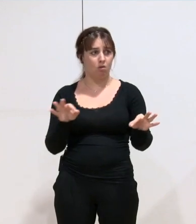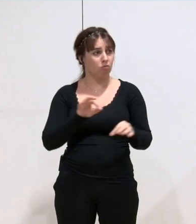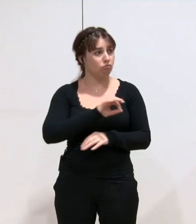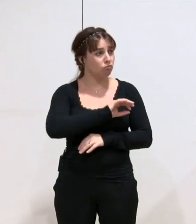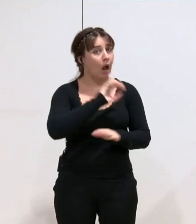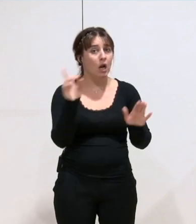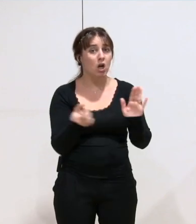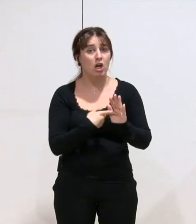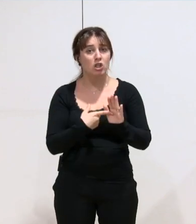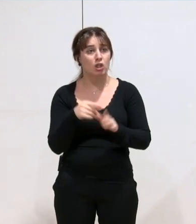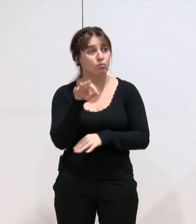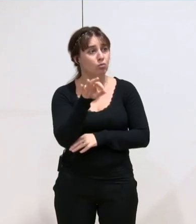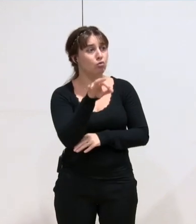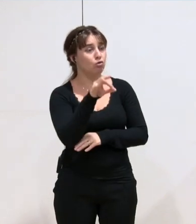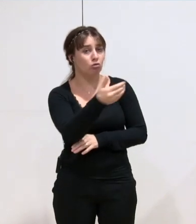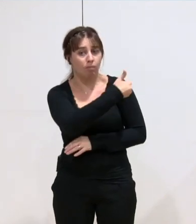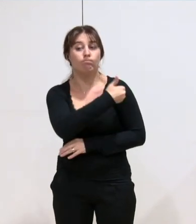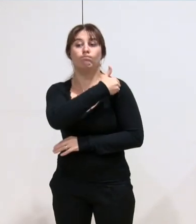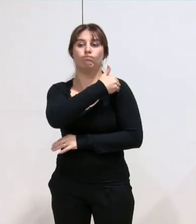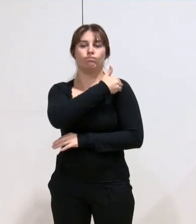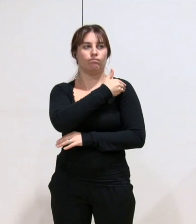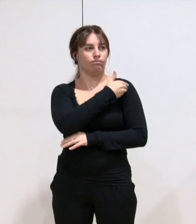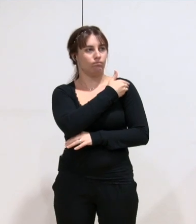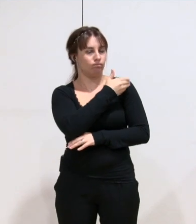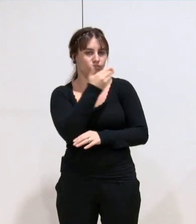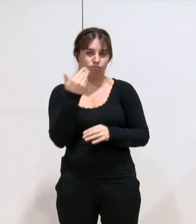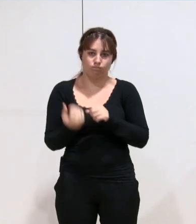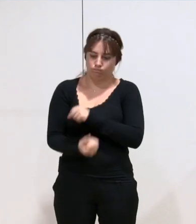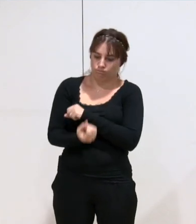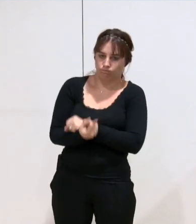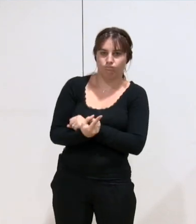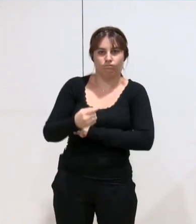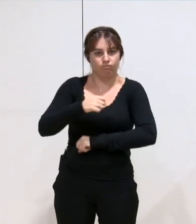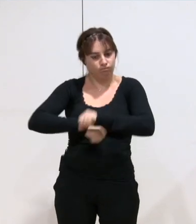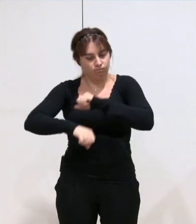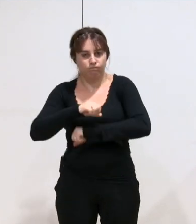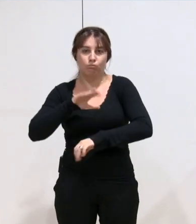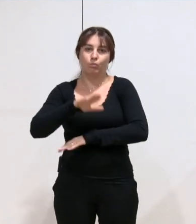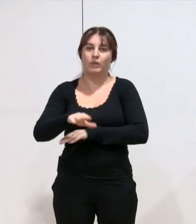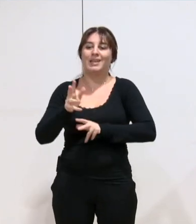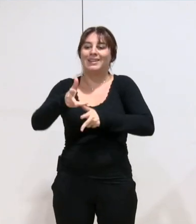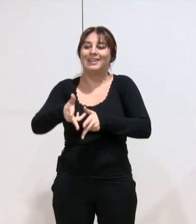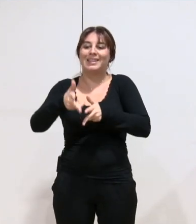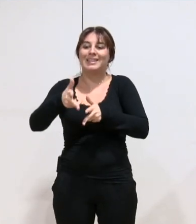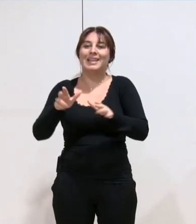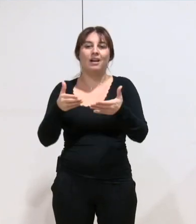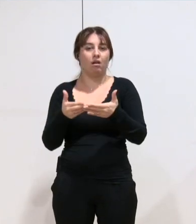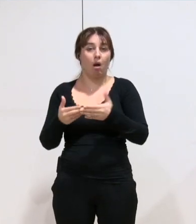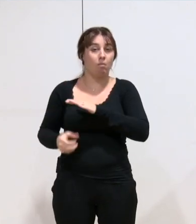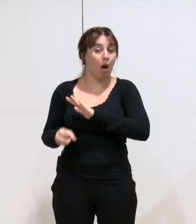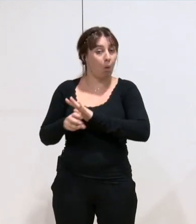sur ce qui anime effectivement l'actualité grenobloise autour du tricycle. Et c'est ce qu'a